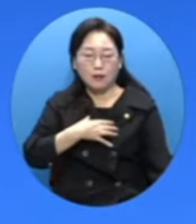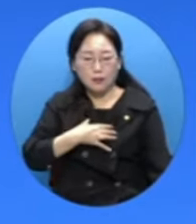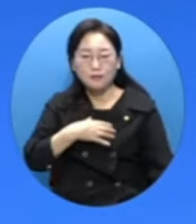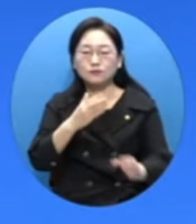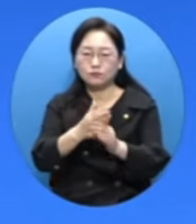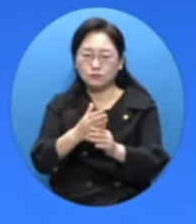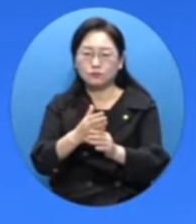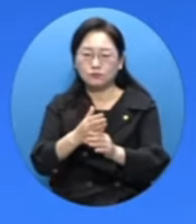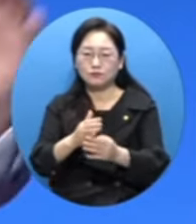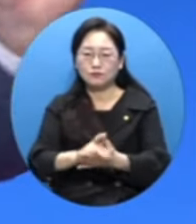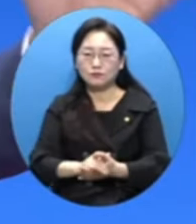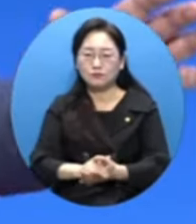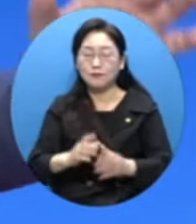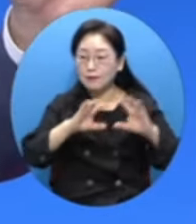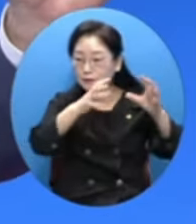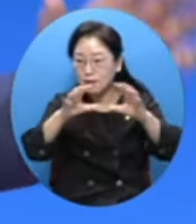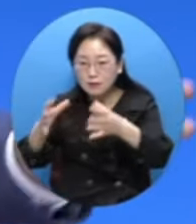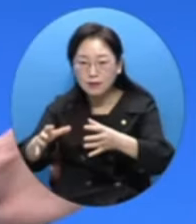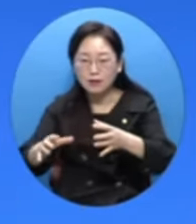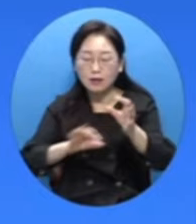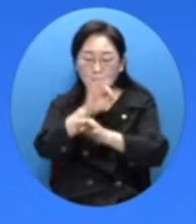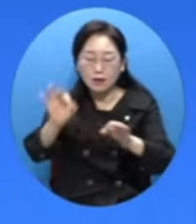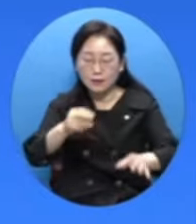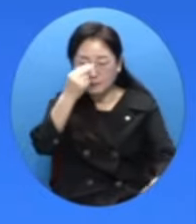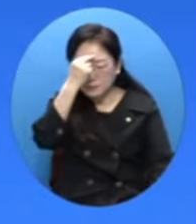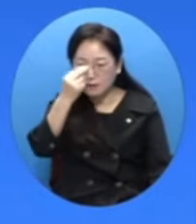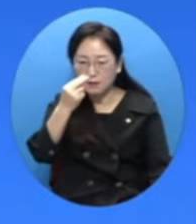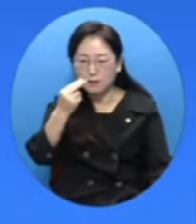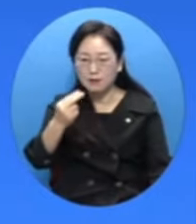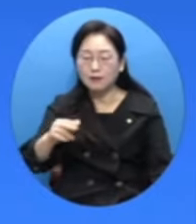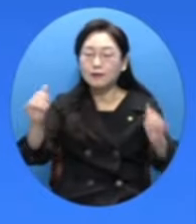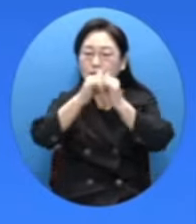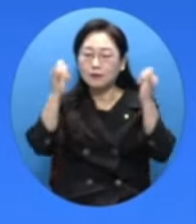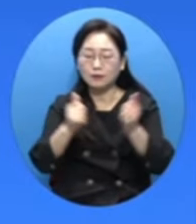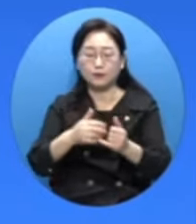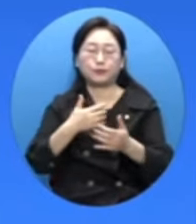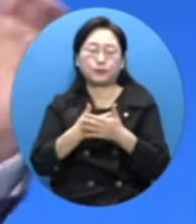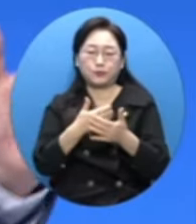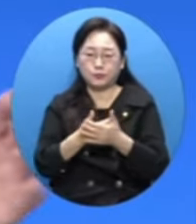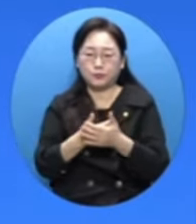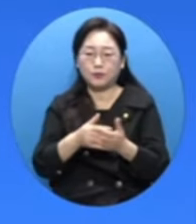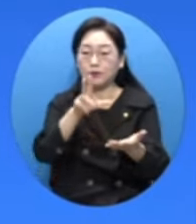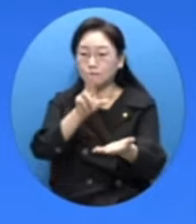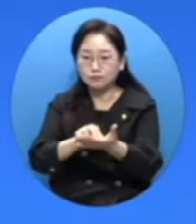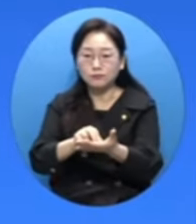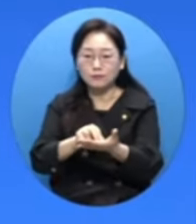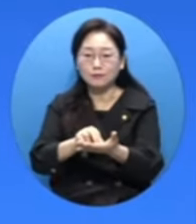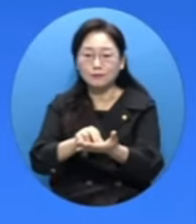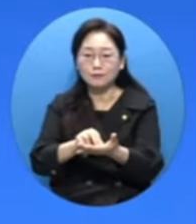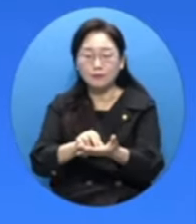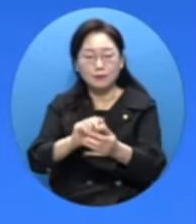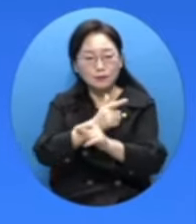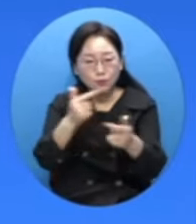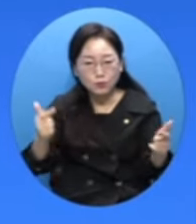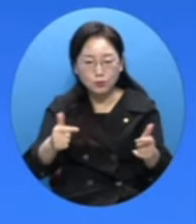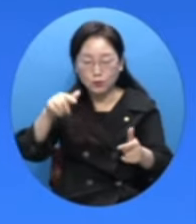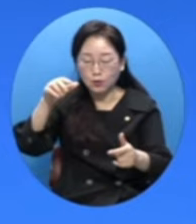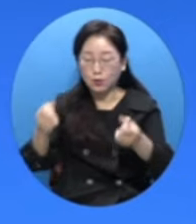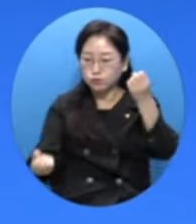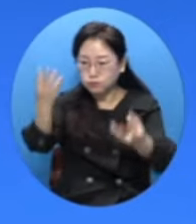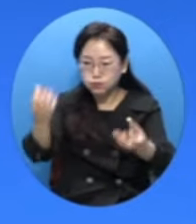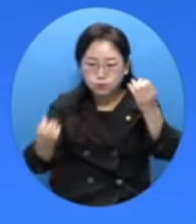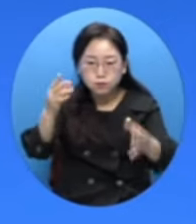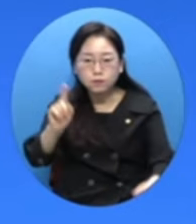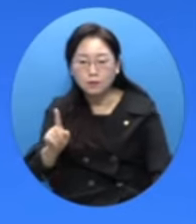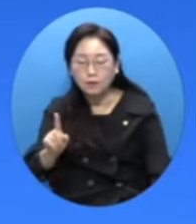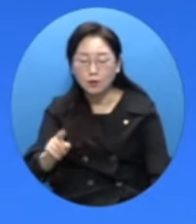있습니다. 그러니까 세계적으로 경제가 어렵고 사회는 불안정하고 문제는 여러 가지 곳곳에서 터져나오고